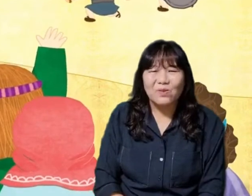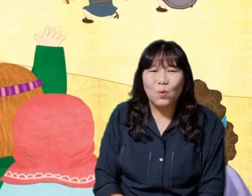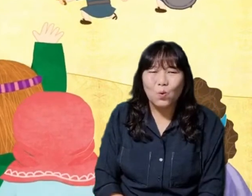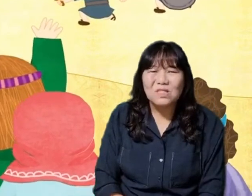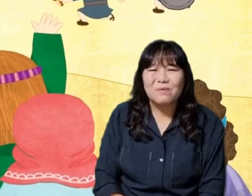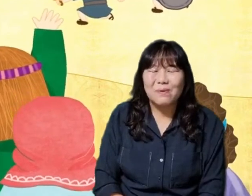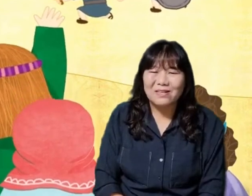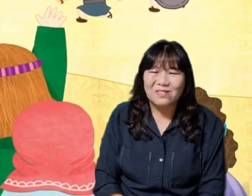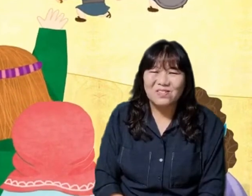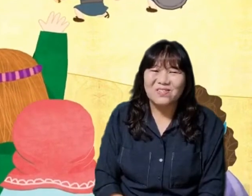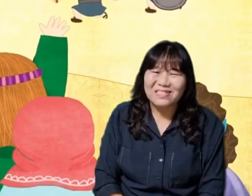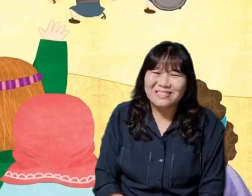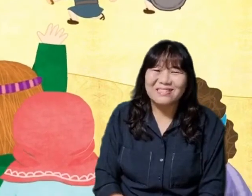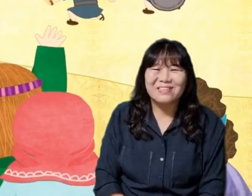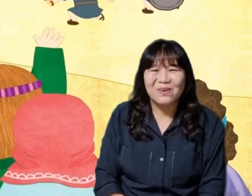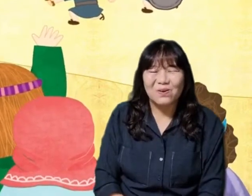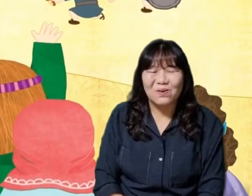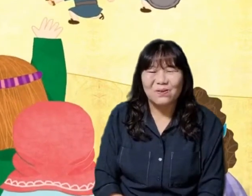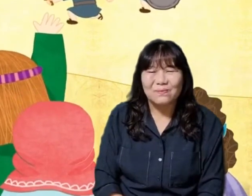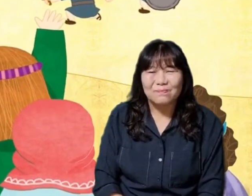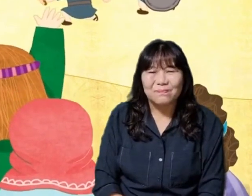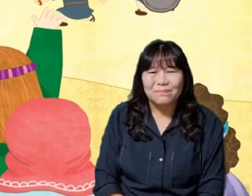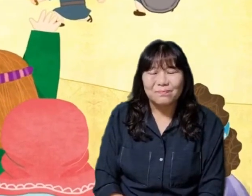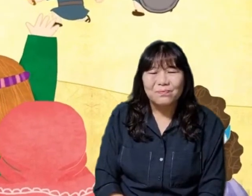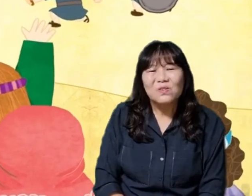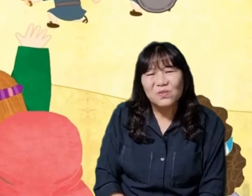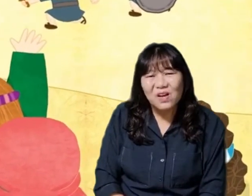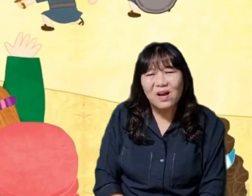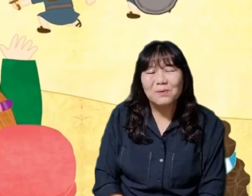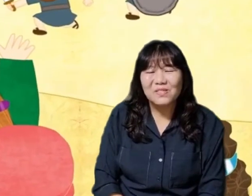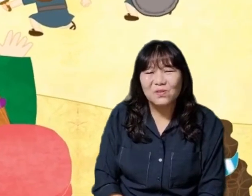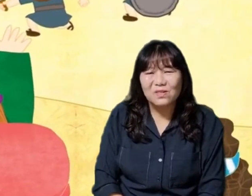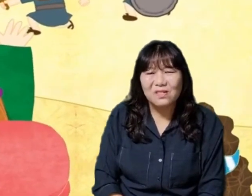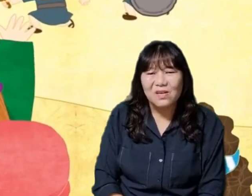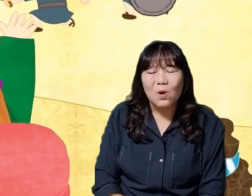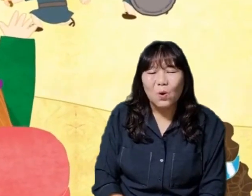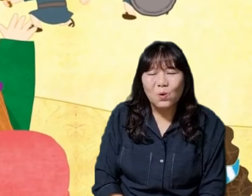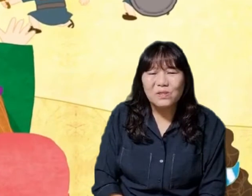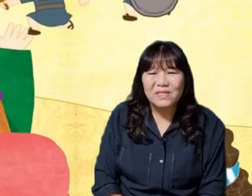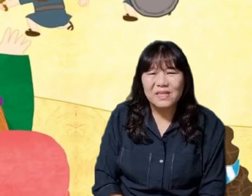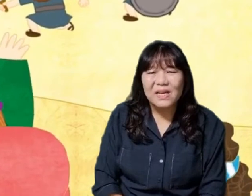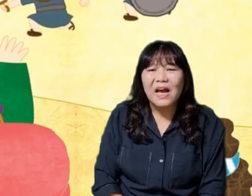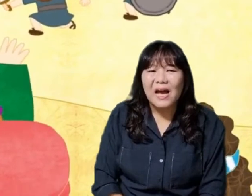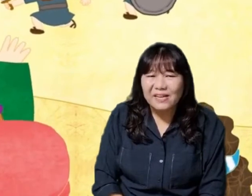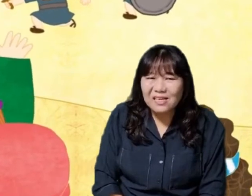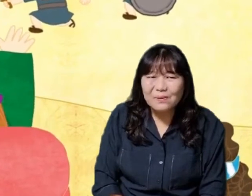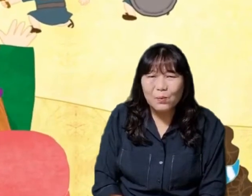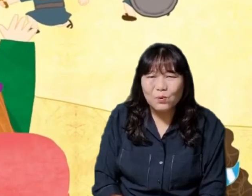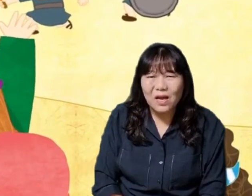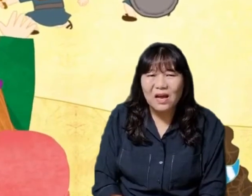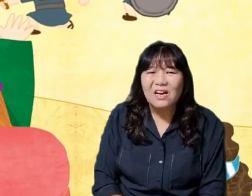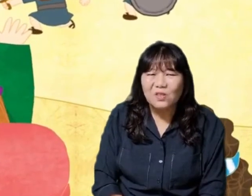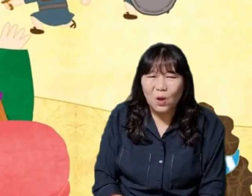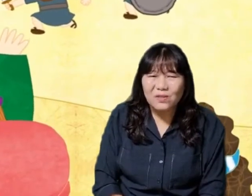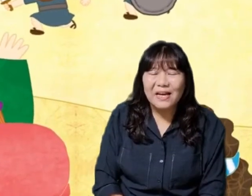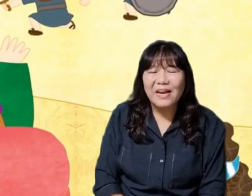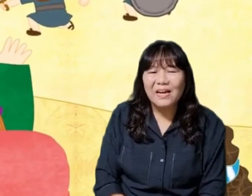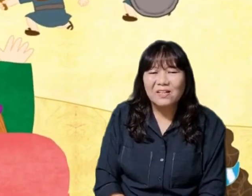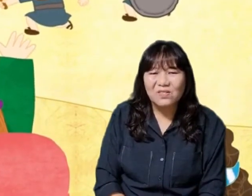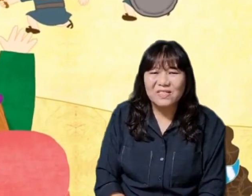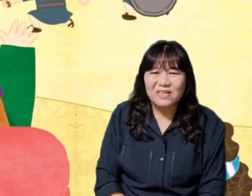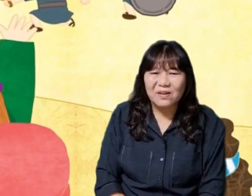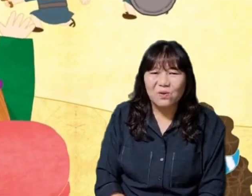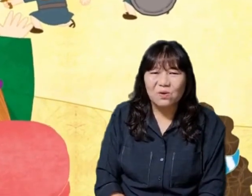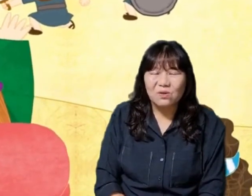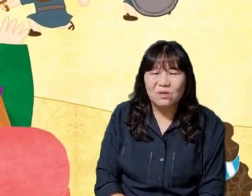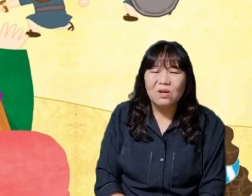하나님의 도우심을 받을 수 있었어요. 우리 영화부 친구들, 혹시 하나님보다 더 사랑하는